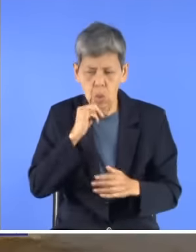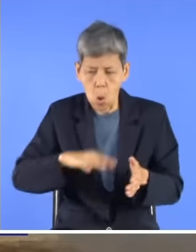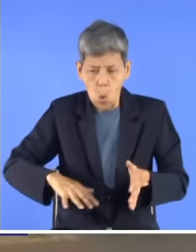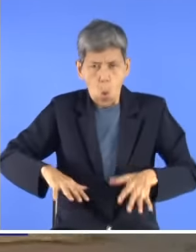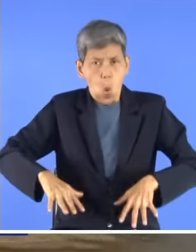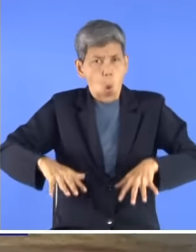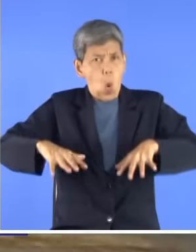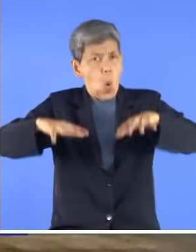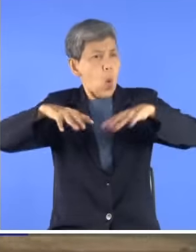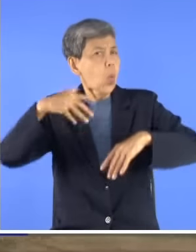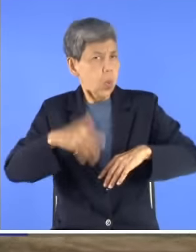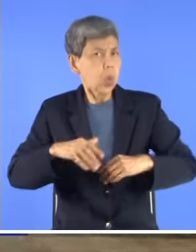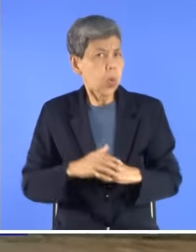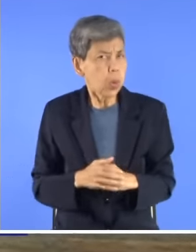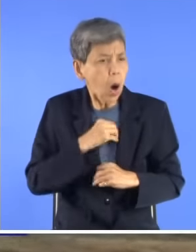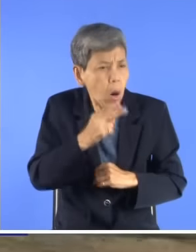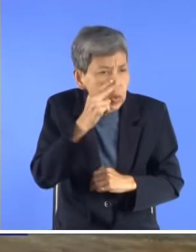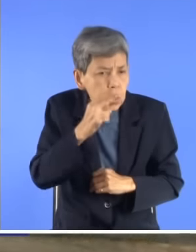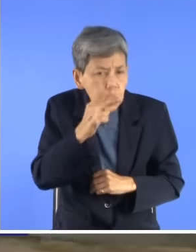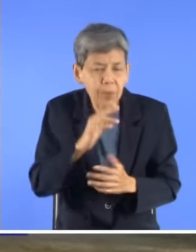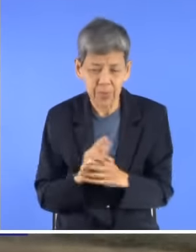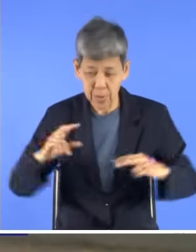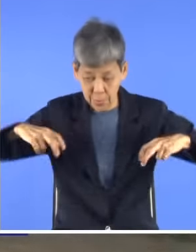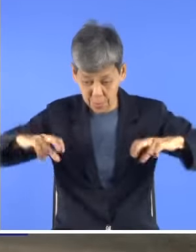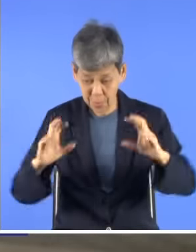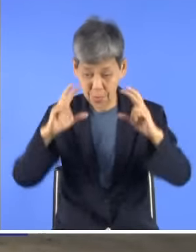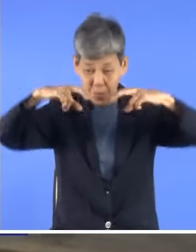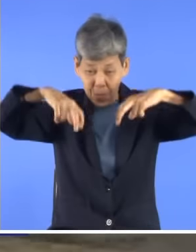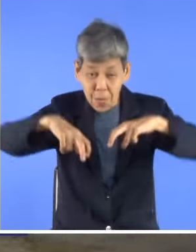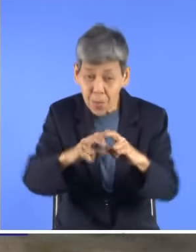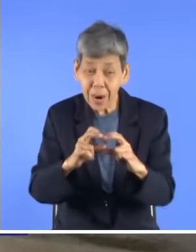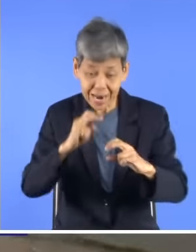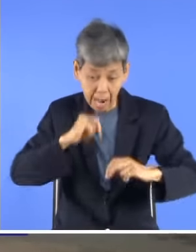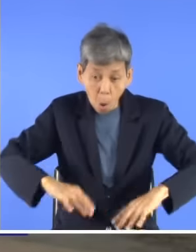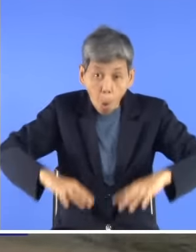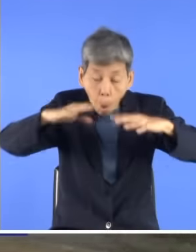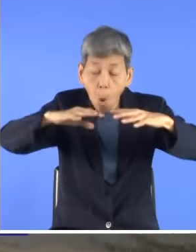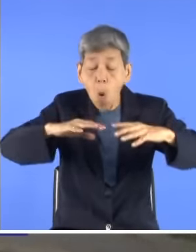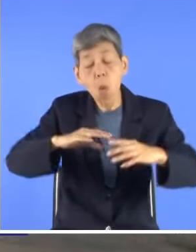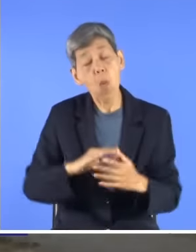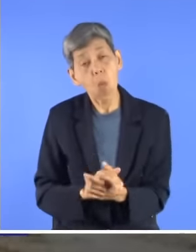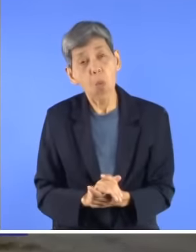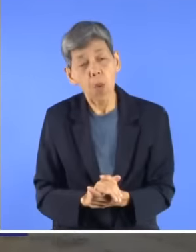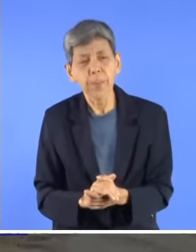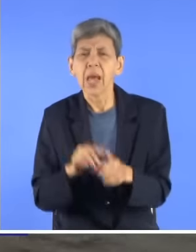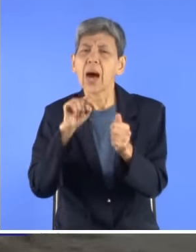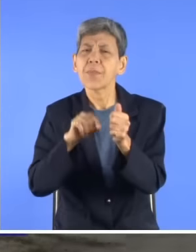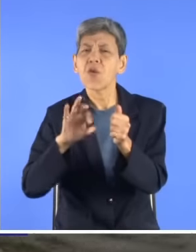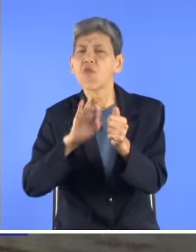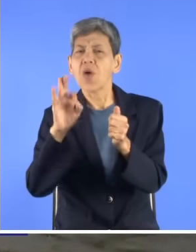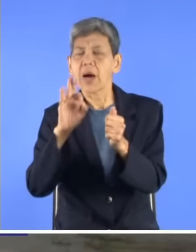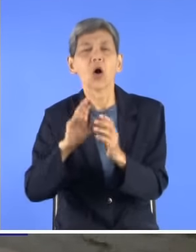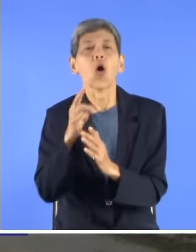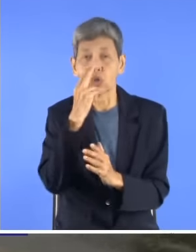ยู่ยังท่วมมาอยู่เห็นไหมครับเห็นนาคไหมเนี่ยนาคเล่นน้ำมาหลายวันแล้วนะอยู่ที่จังหวัดพะเยาเนี่ยส่วนอำเภอฝางจังหวัดเชียง